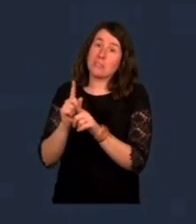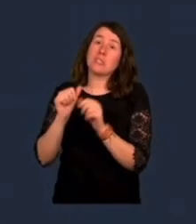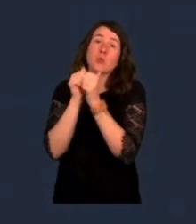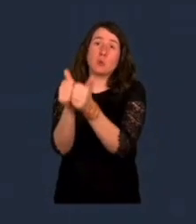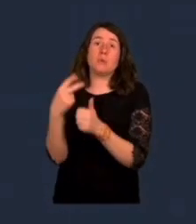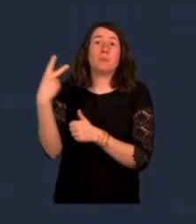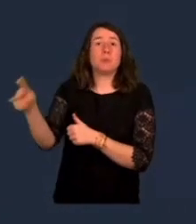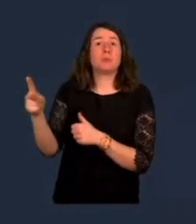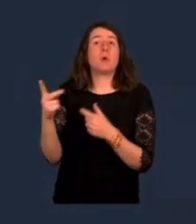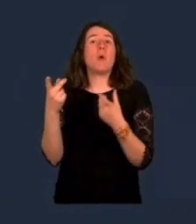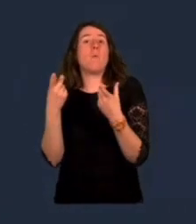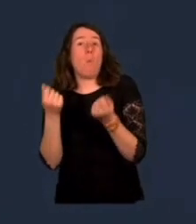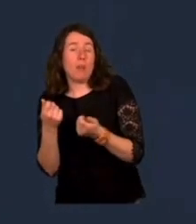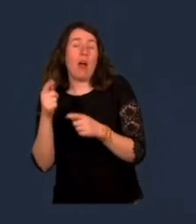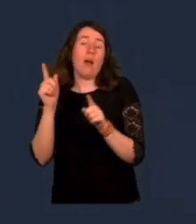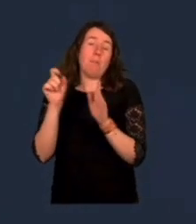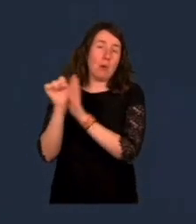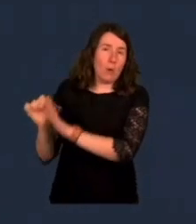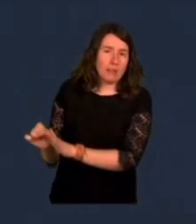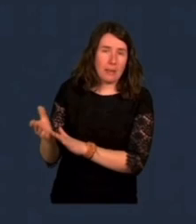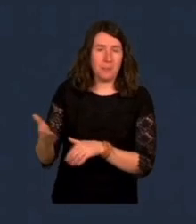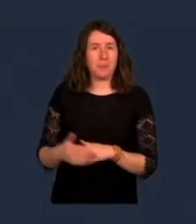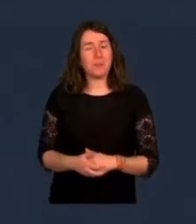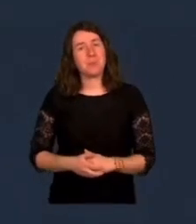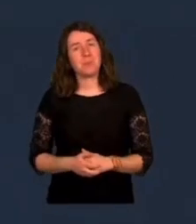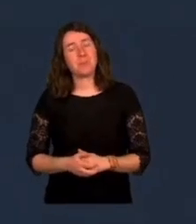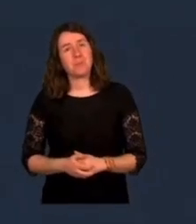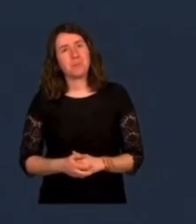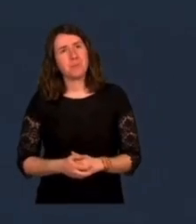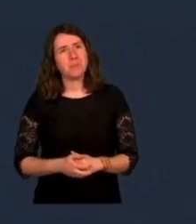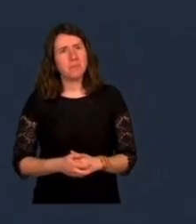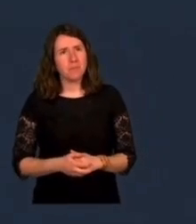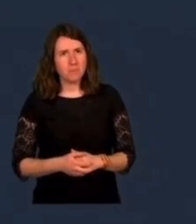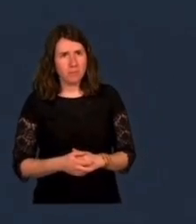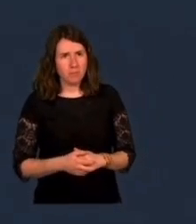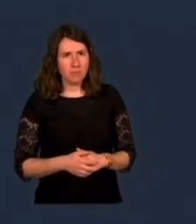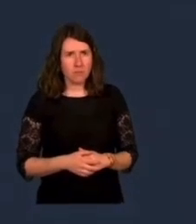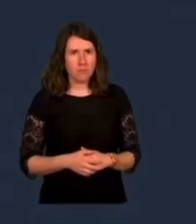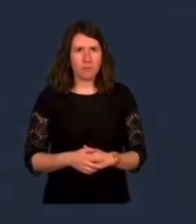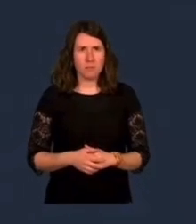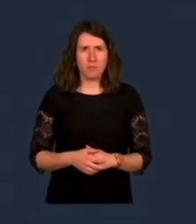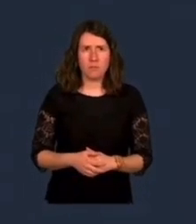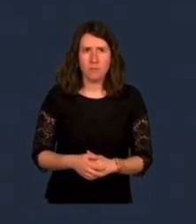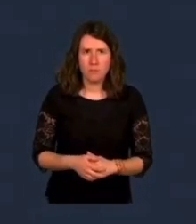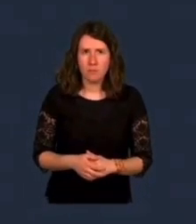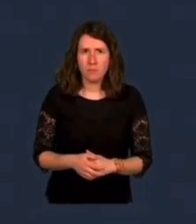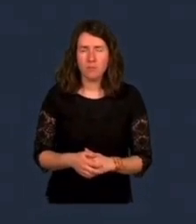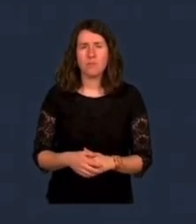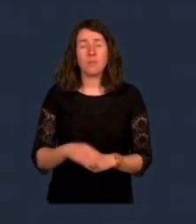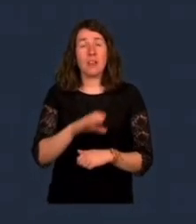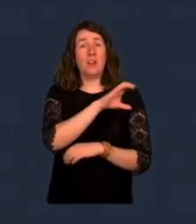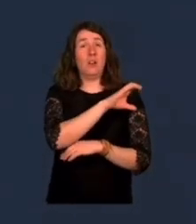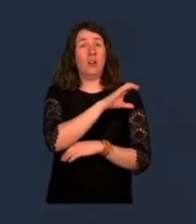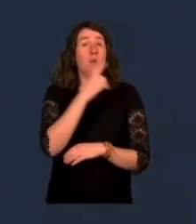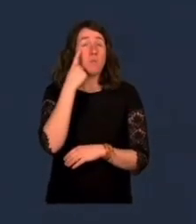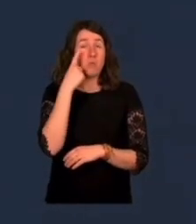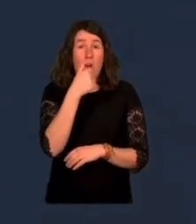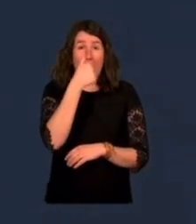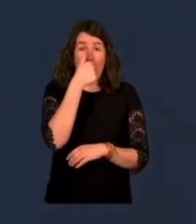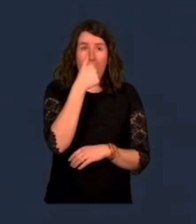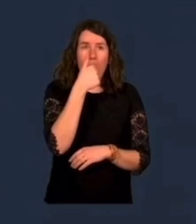moyens et ses priorités. En effet, à presque 150 000 euros le